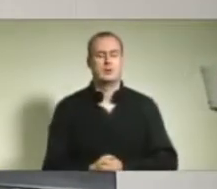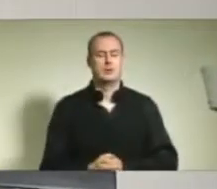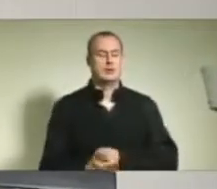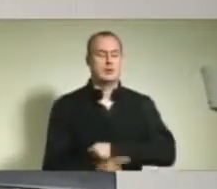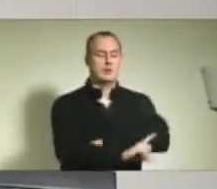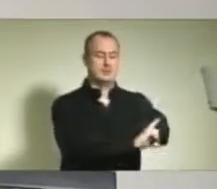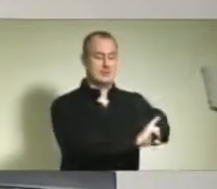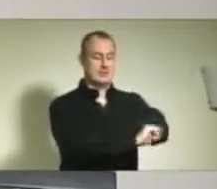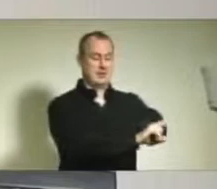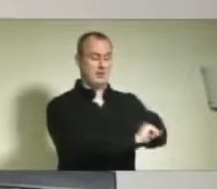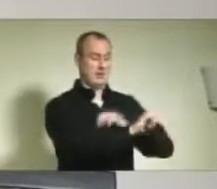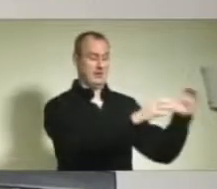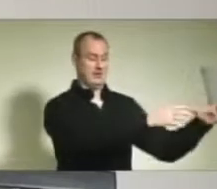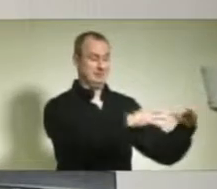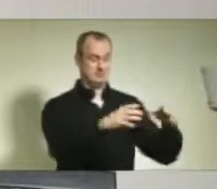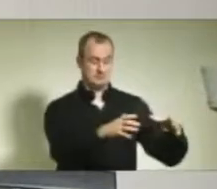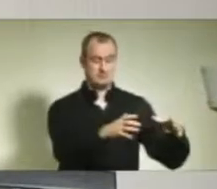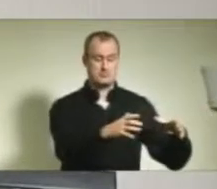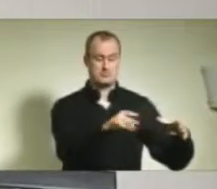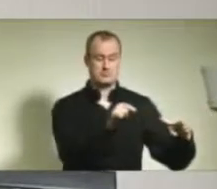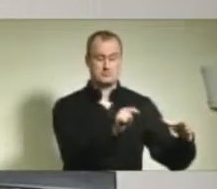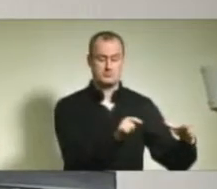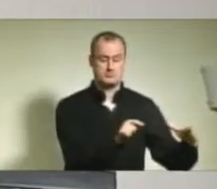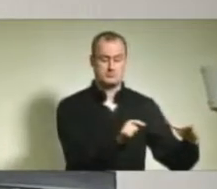qui sont issus de...